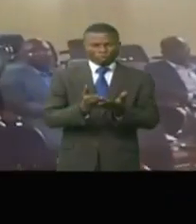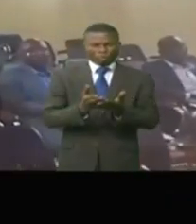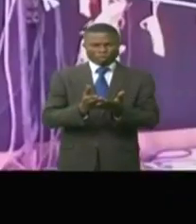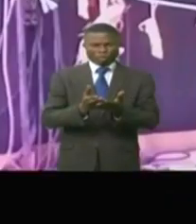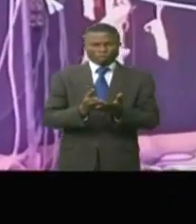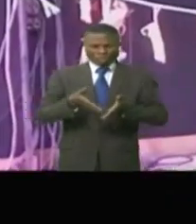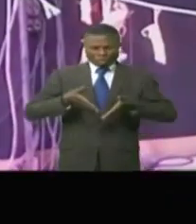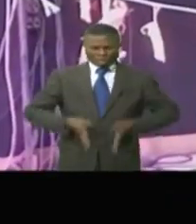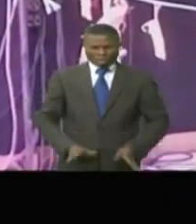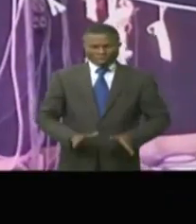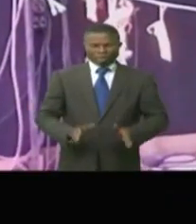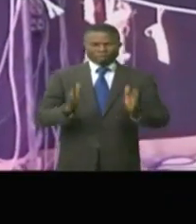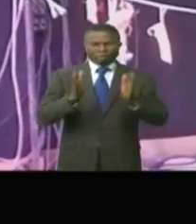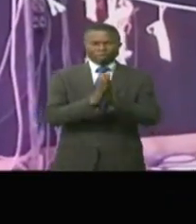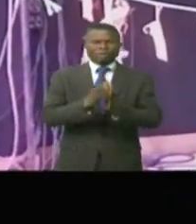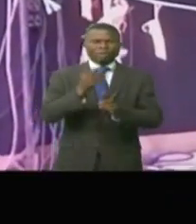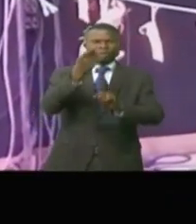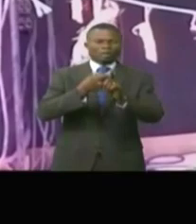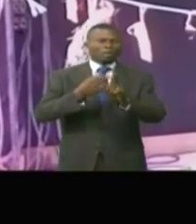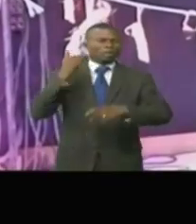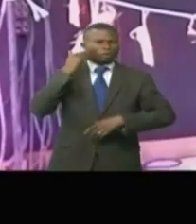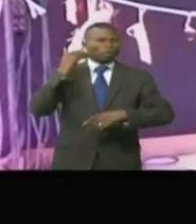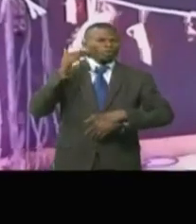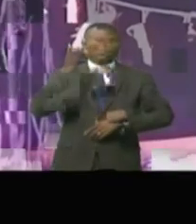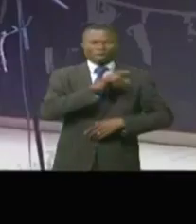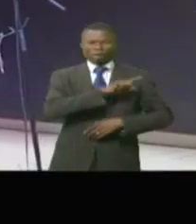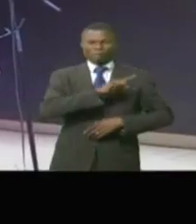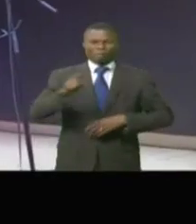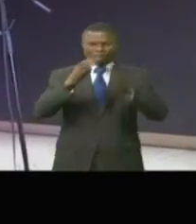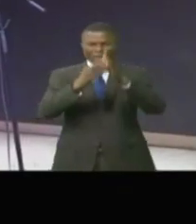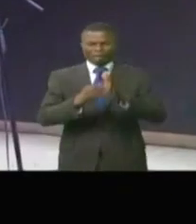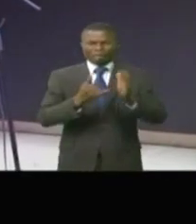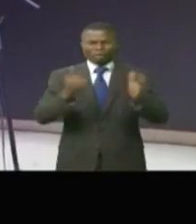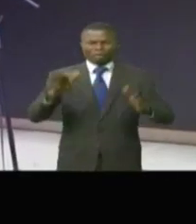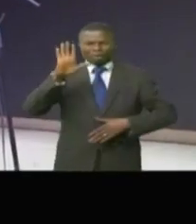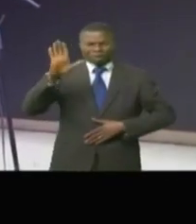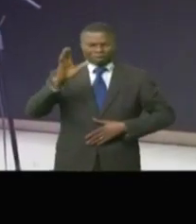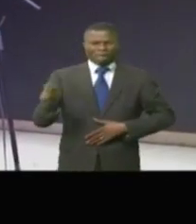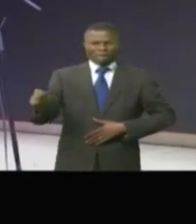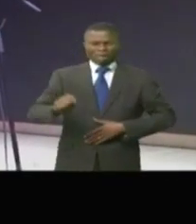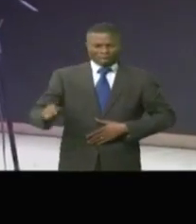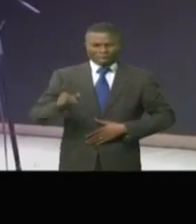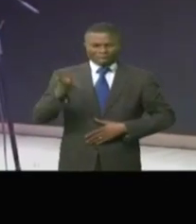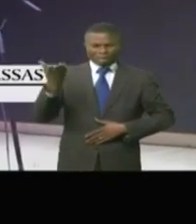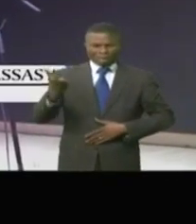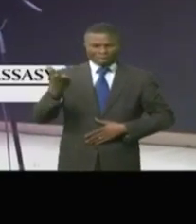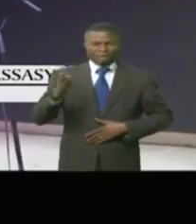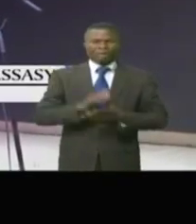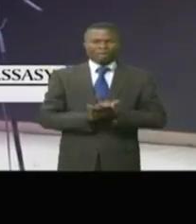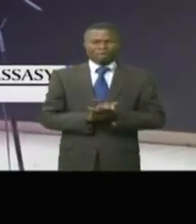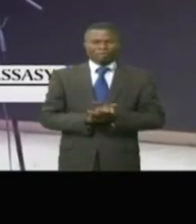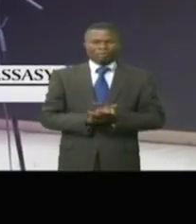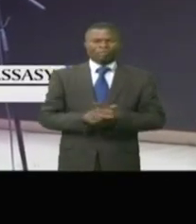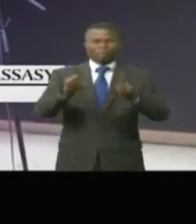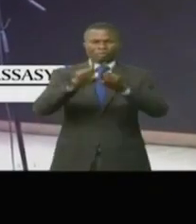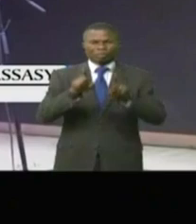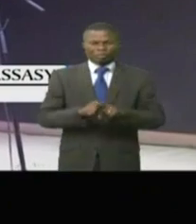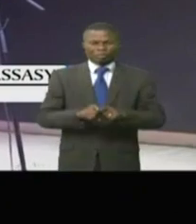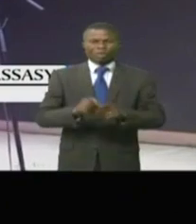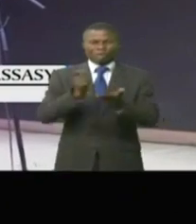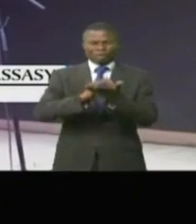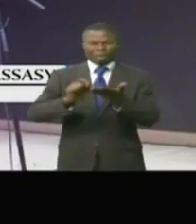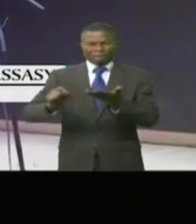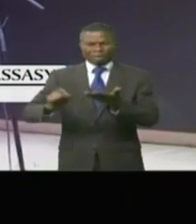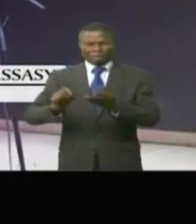le 10 juin 1975 à Kamitu, dans le territoire de Mwenga, Amani Mupenda Mubigalo est aussi l'auteur